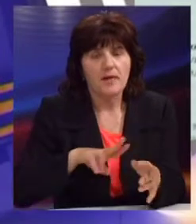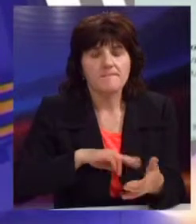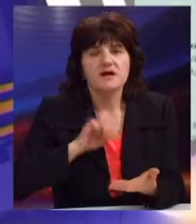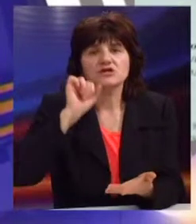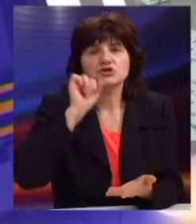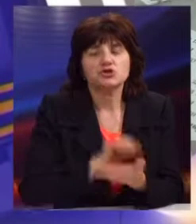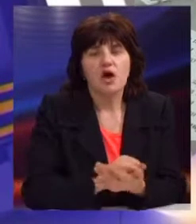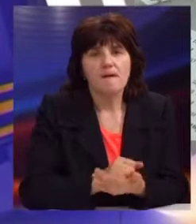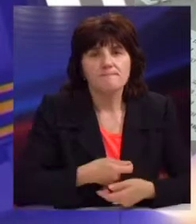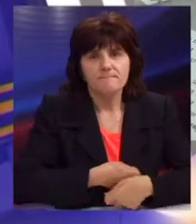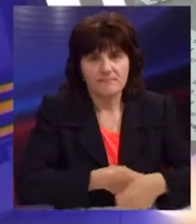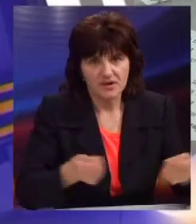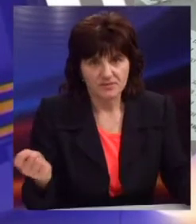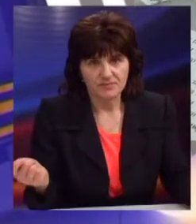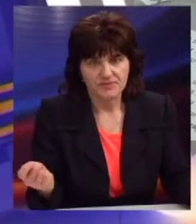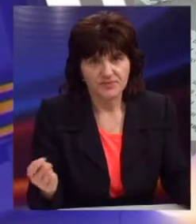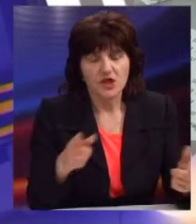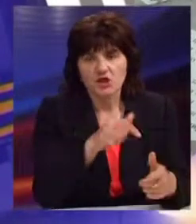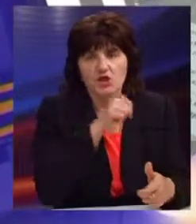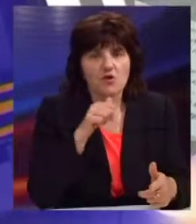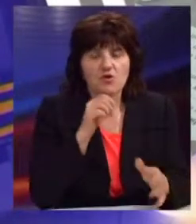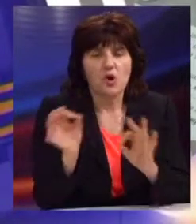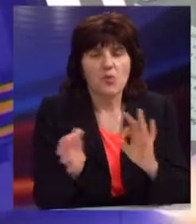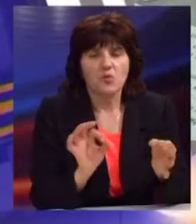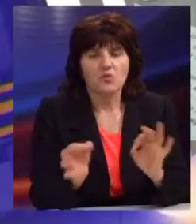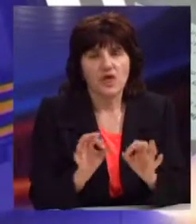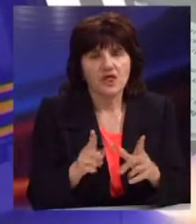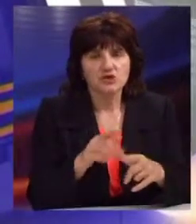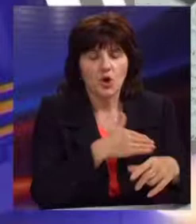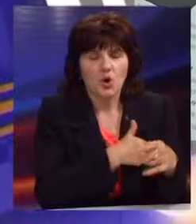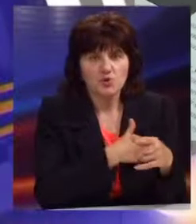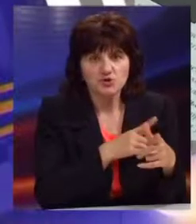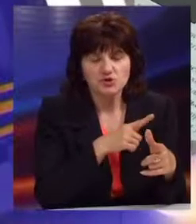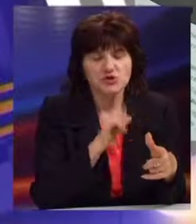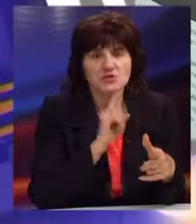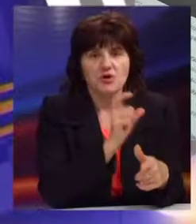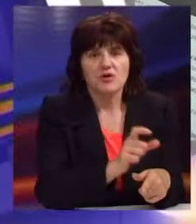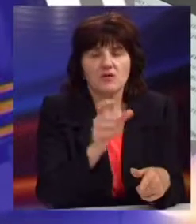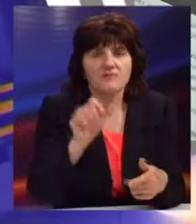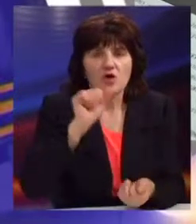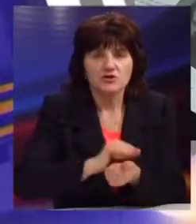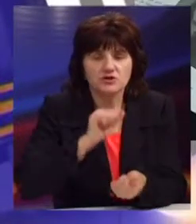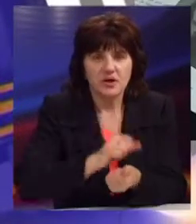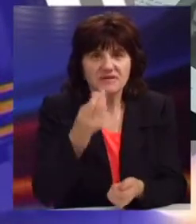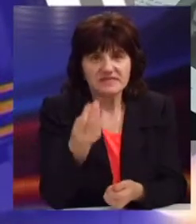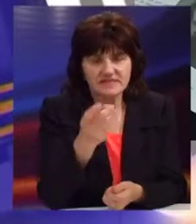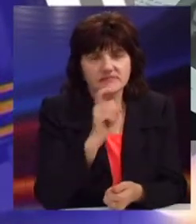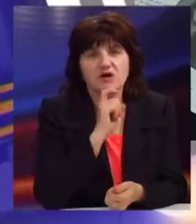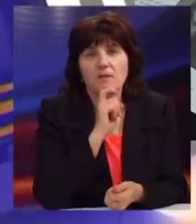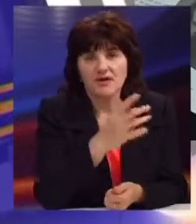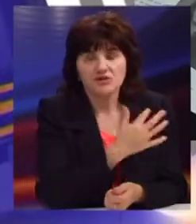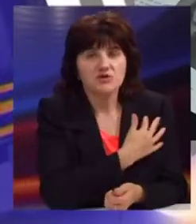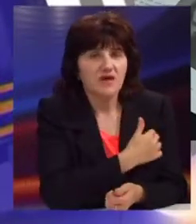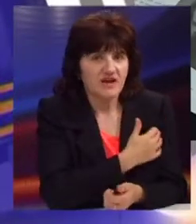štampano izdanje. List uređuju maturanti gimnazije kojima su novine i posvećene, a objavljuju se tekstovi na srpskom, mađarskom i